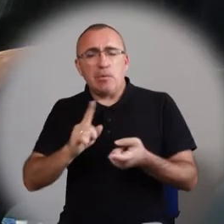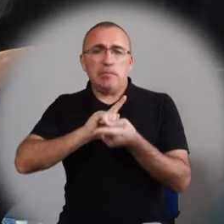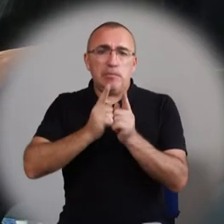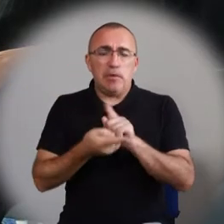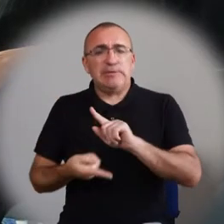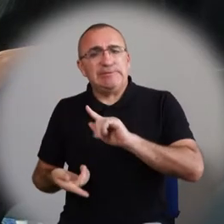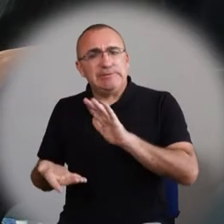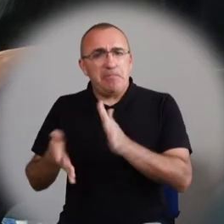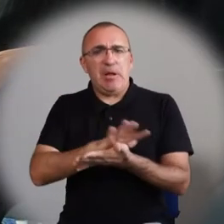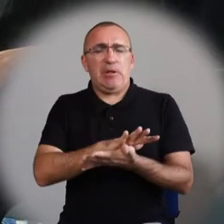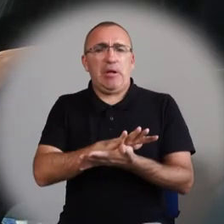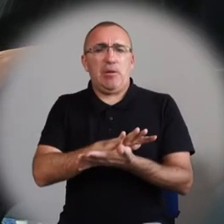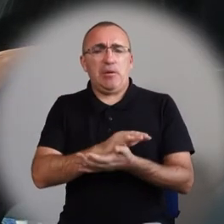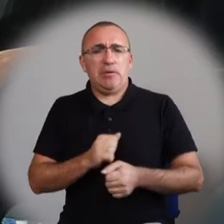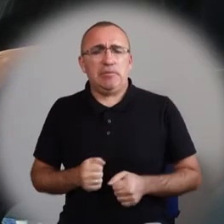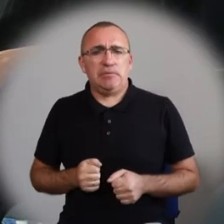які змінили